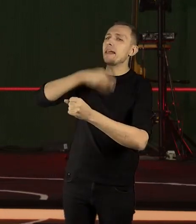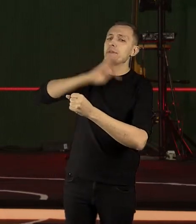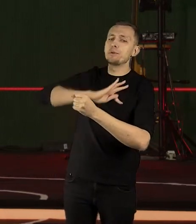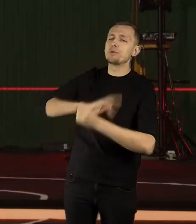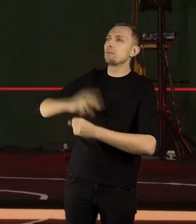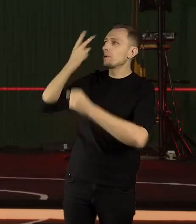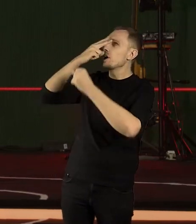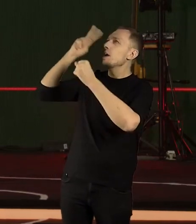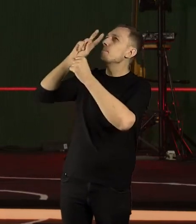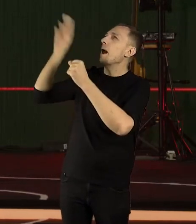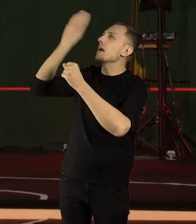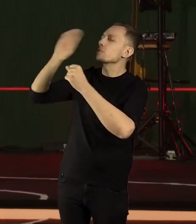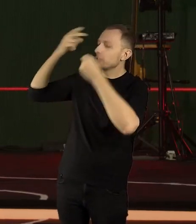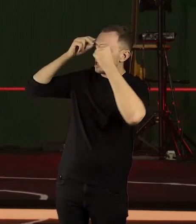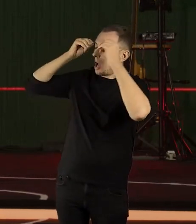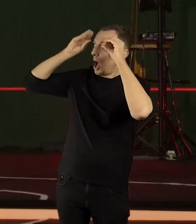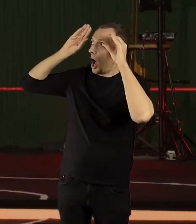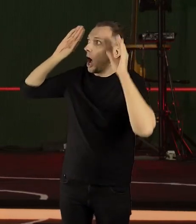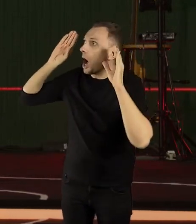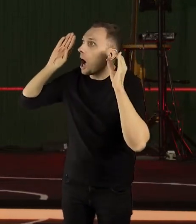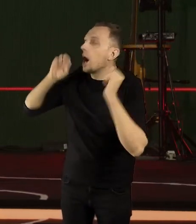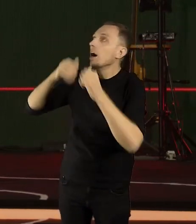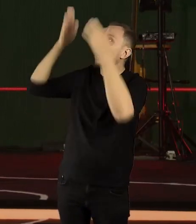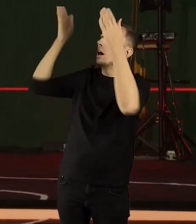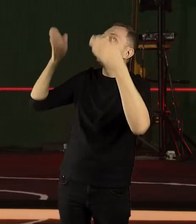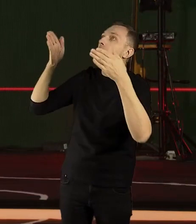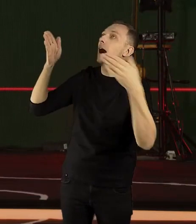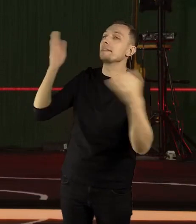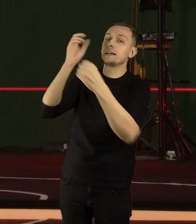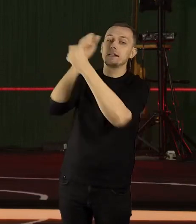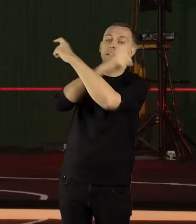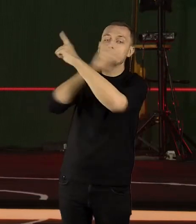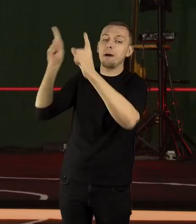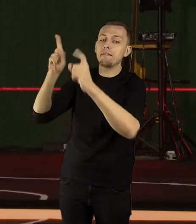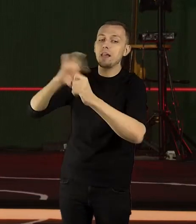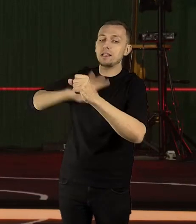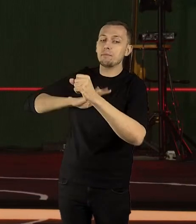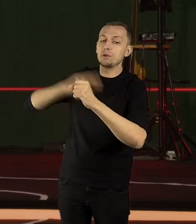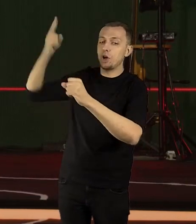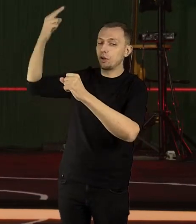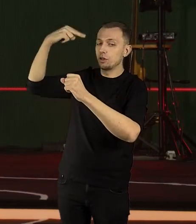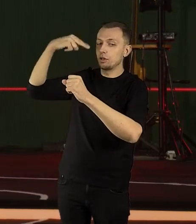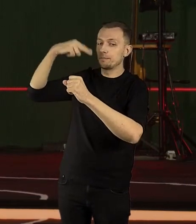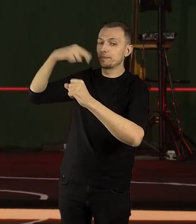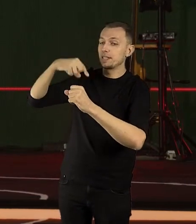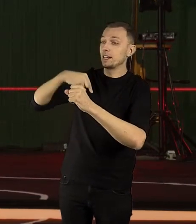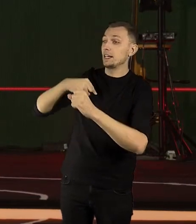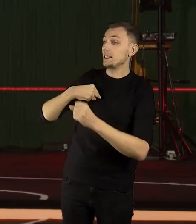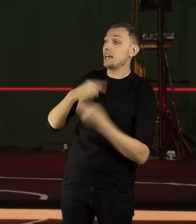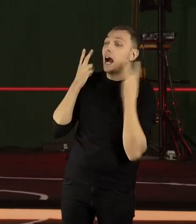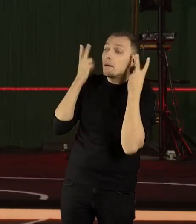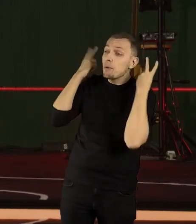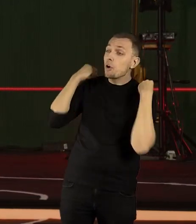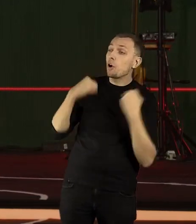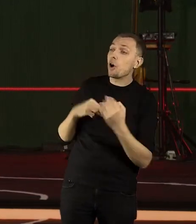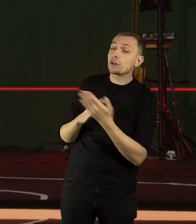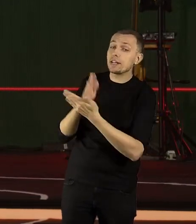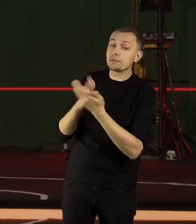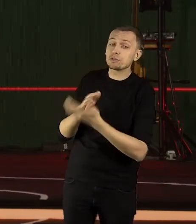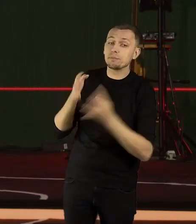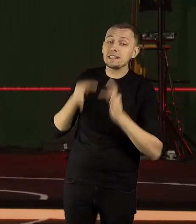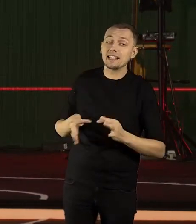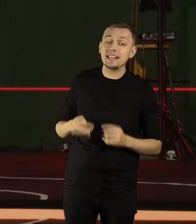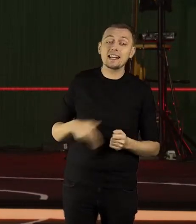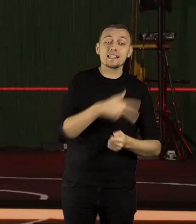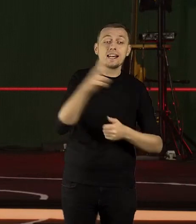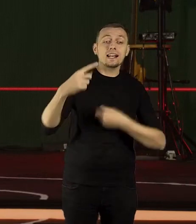wybawcą, gdyż zwrócił uwagę na pokorę swojej służebnicy, bo odtąd wszystkie pokolenia uważać mnie będą